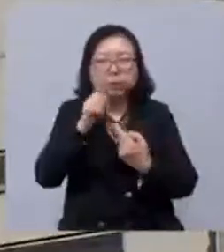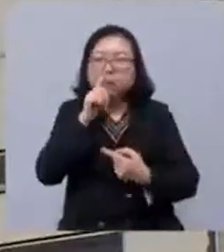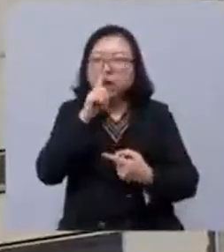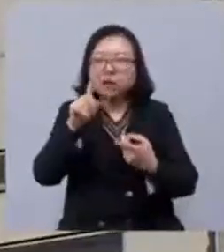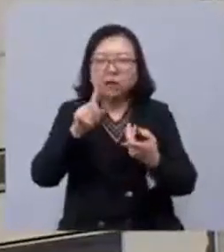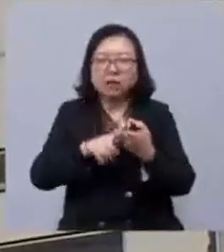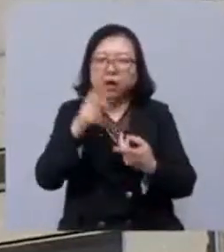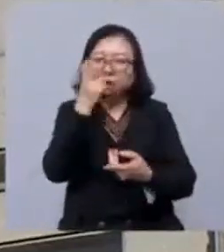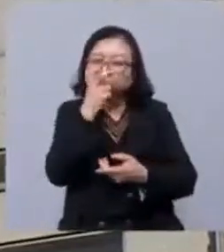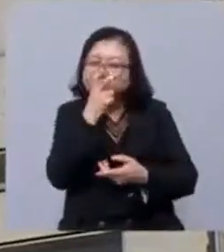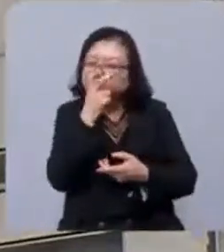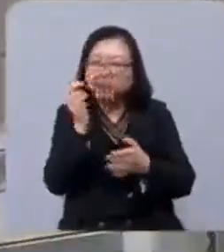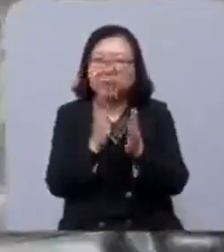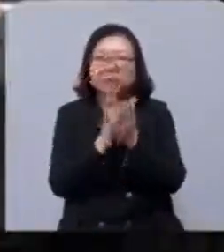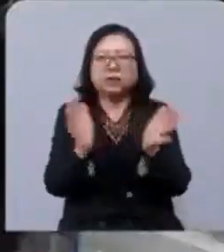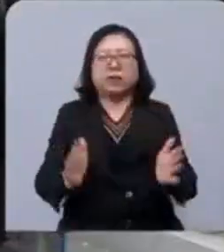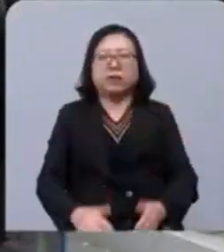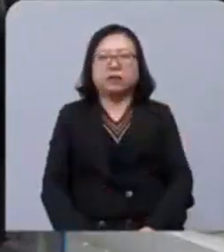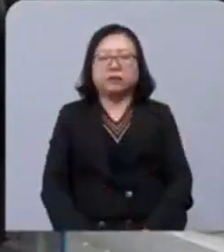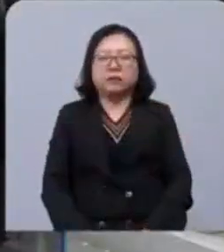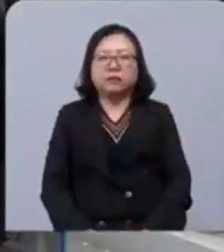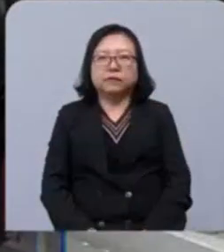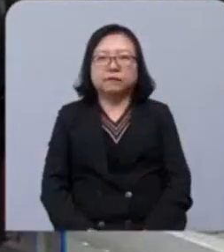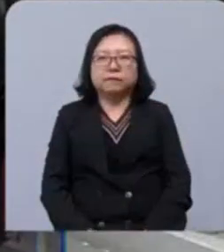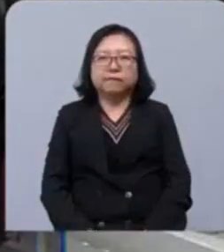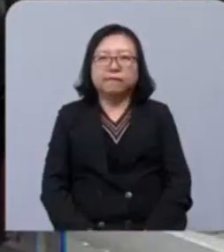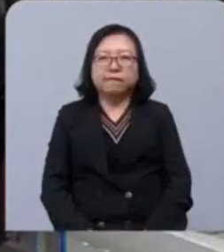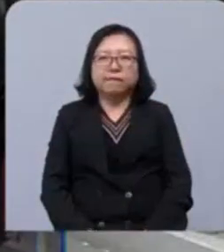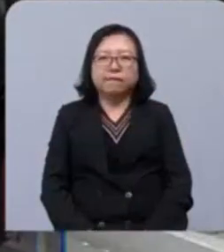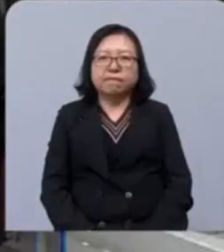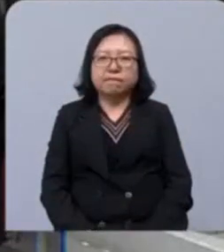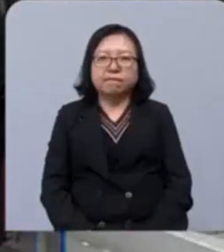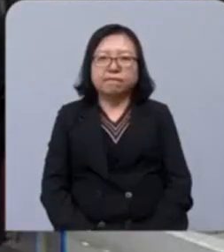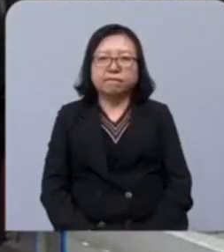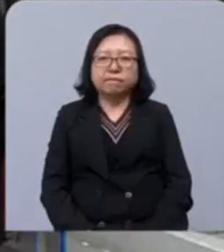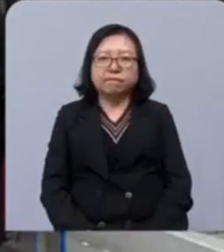감사에 착수합니다 KBS 뉴스